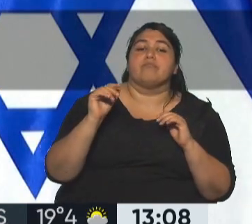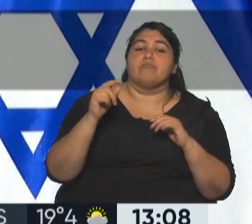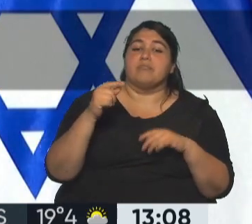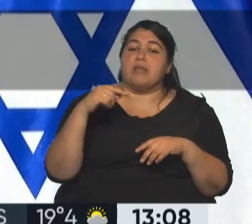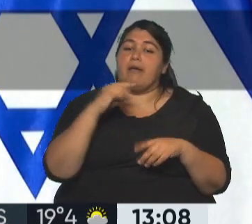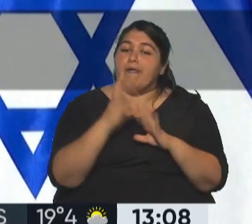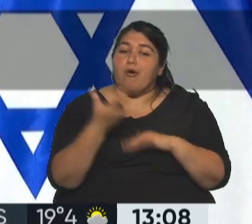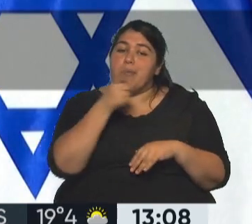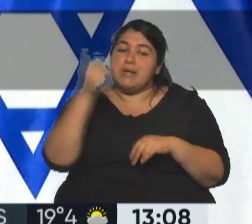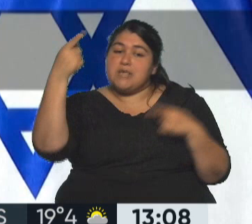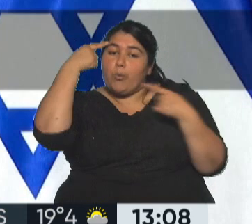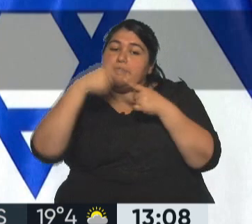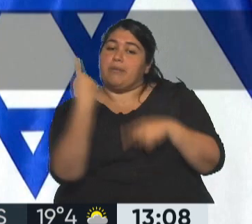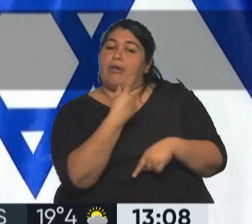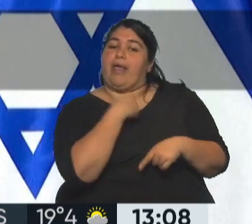ر